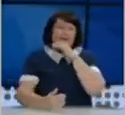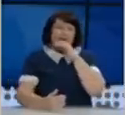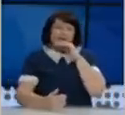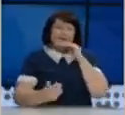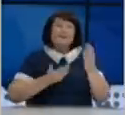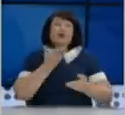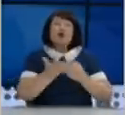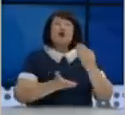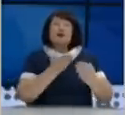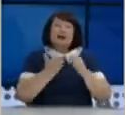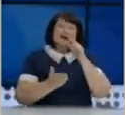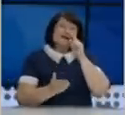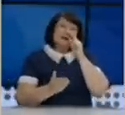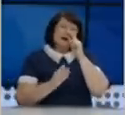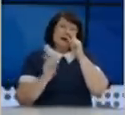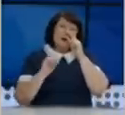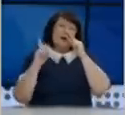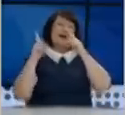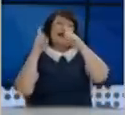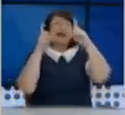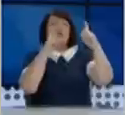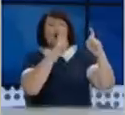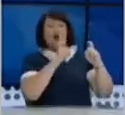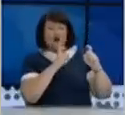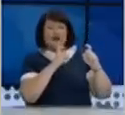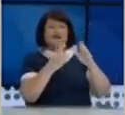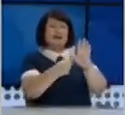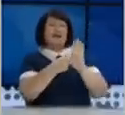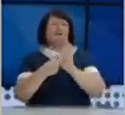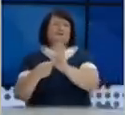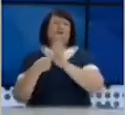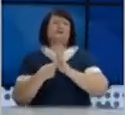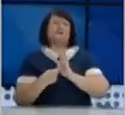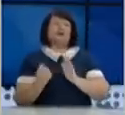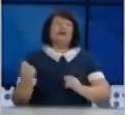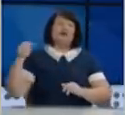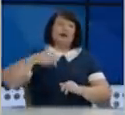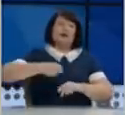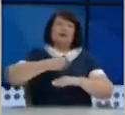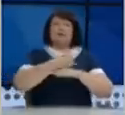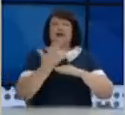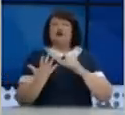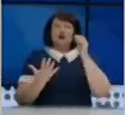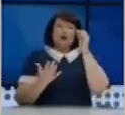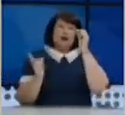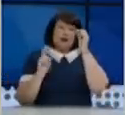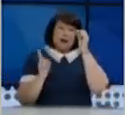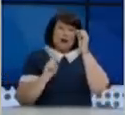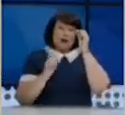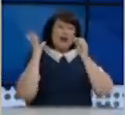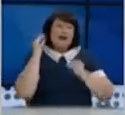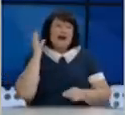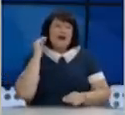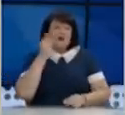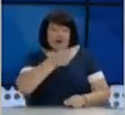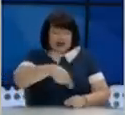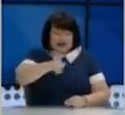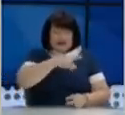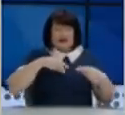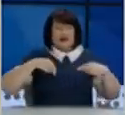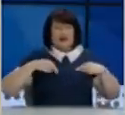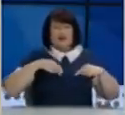Προτάσεις και όχι περιγραφές. Γι' αυτό είναι εδώ το Πασό κύριε Μητσοτάκη, και όχι για να ακούει εσάς και τους